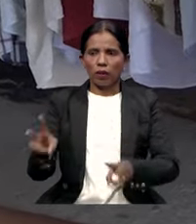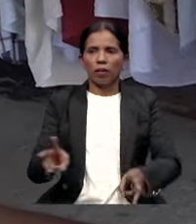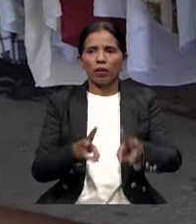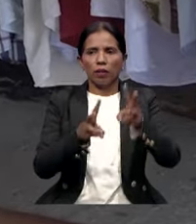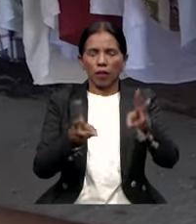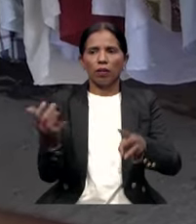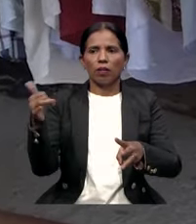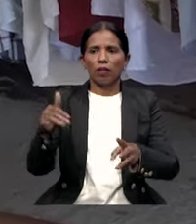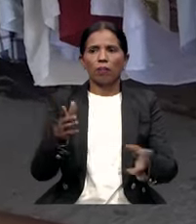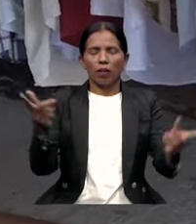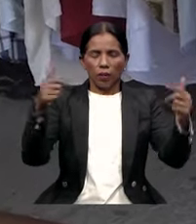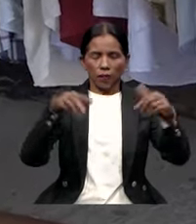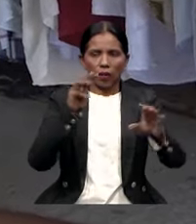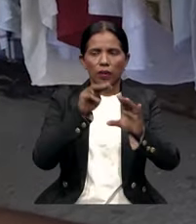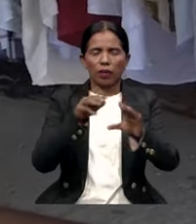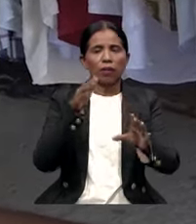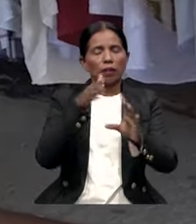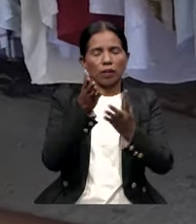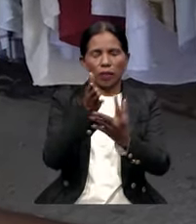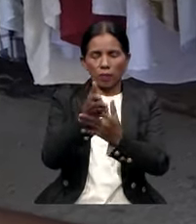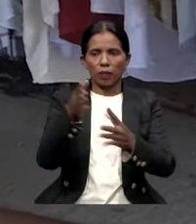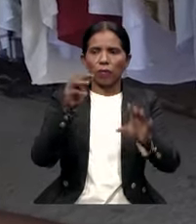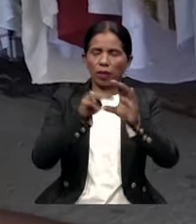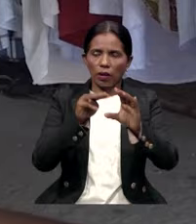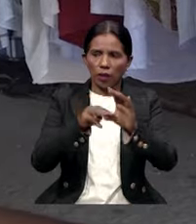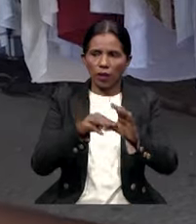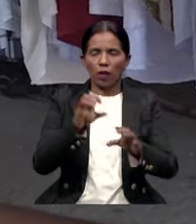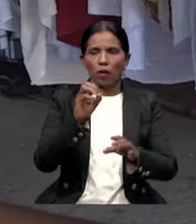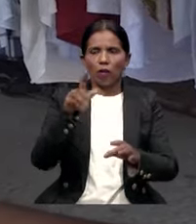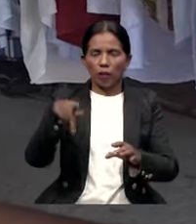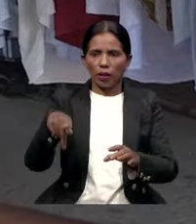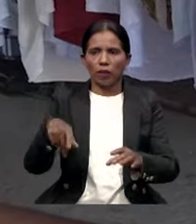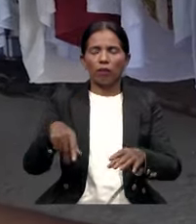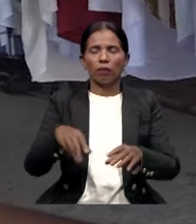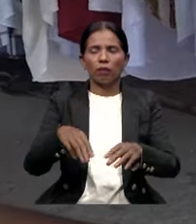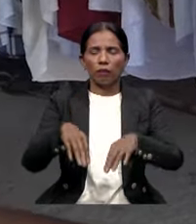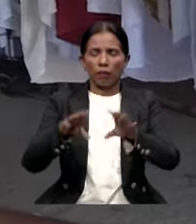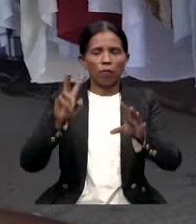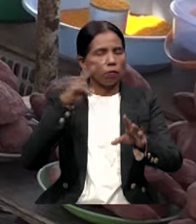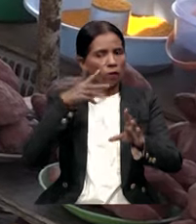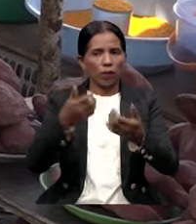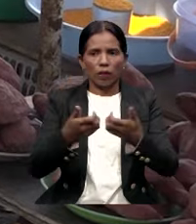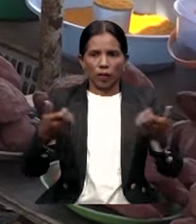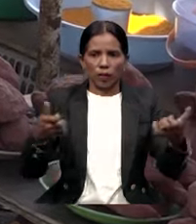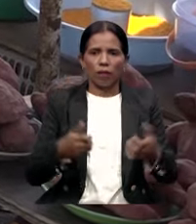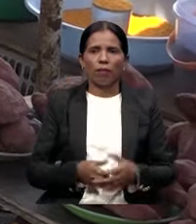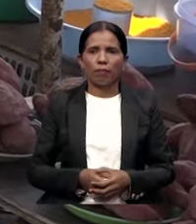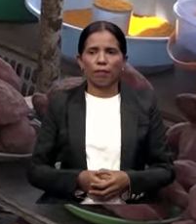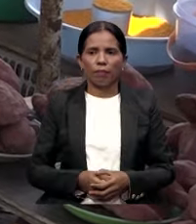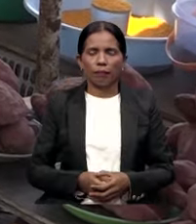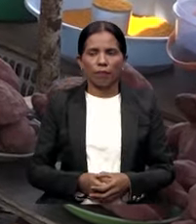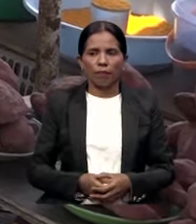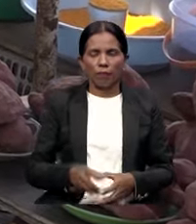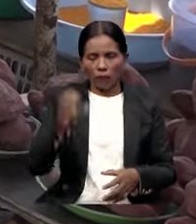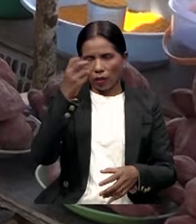wisire bele tam hut ba merkala hasa obinia fatin fa obinia ne keta fa amoronia ne keta Tu observasi sang jemen iya